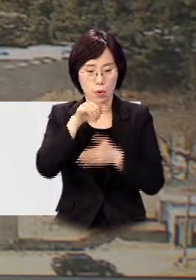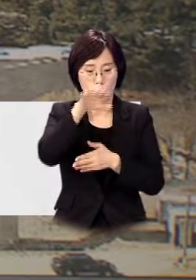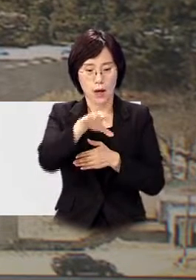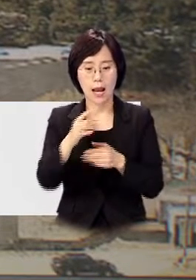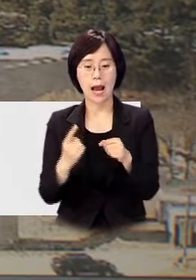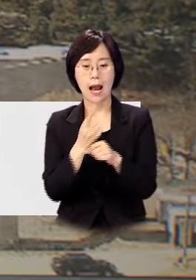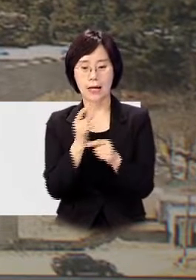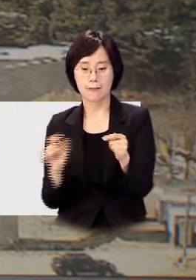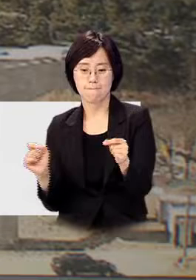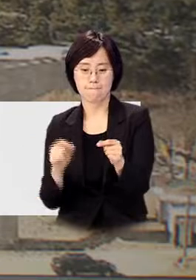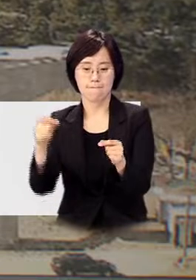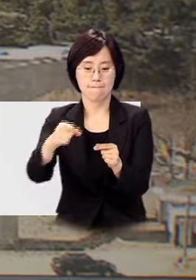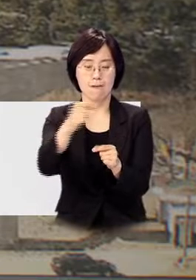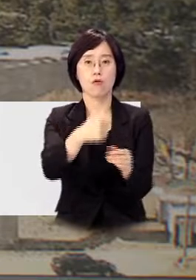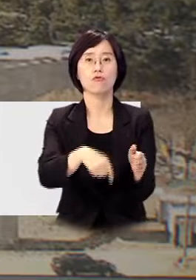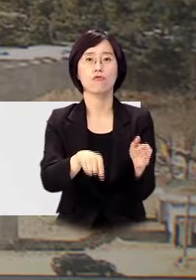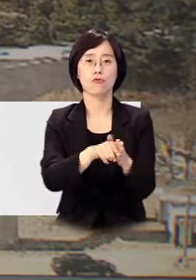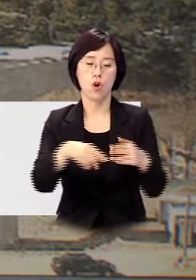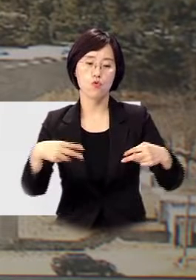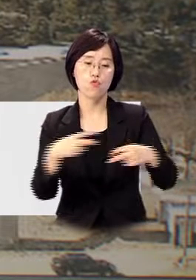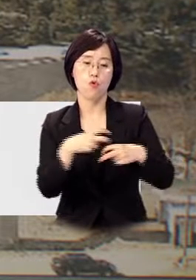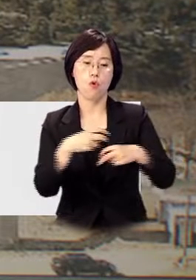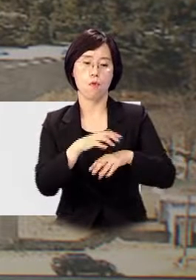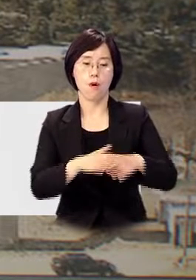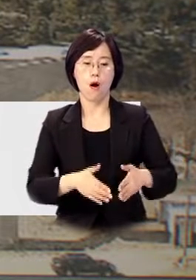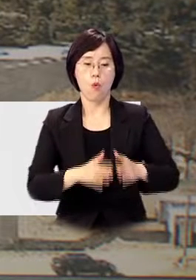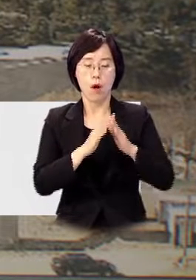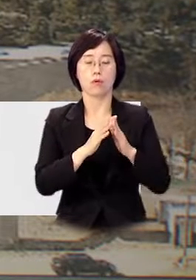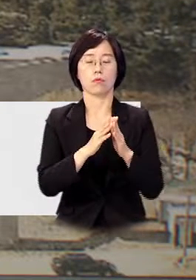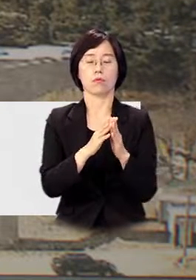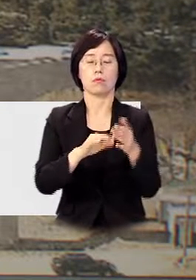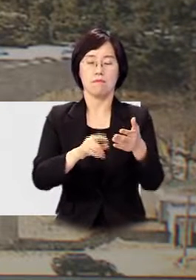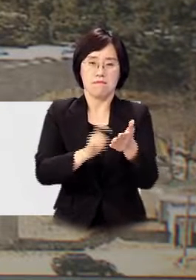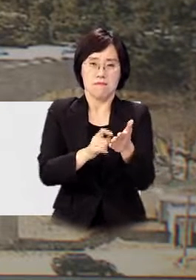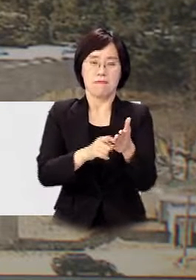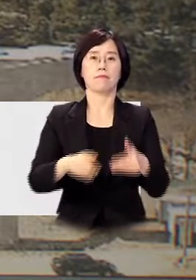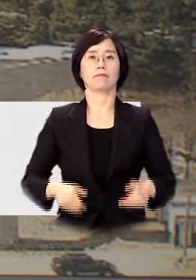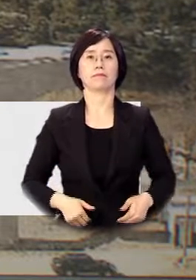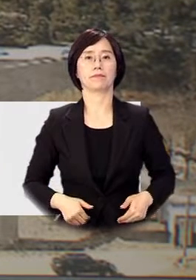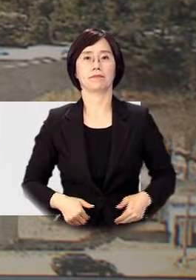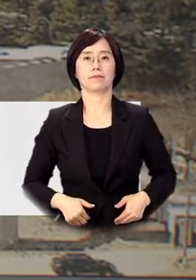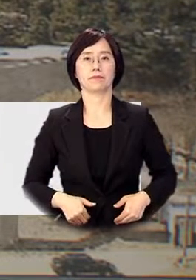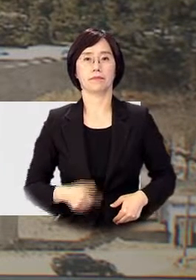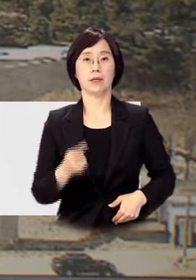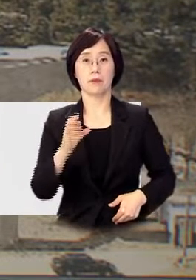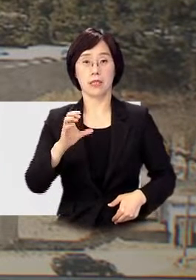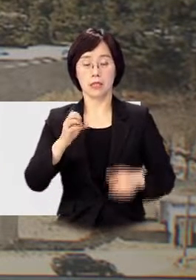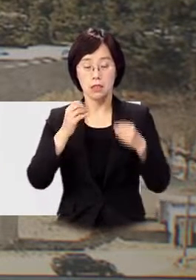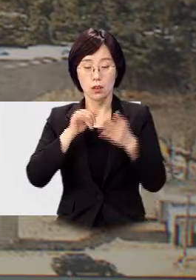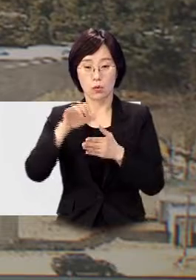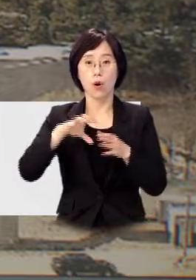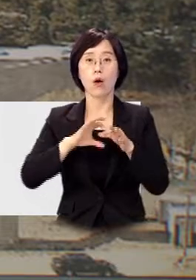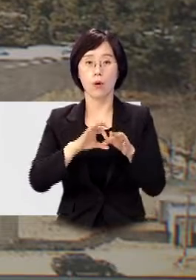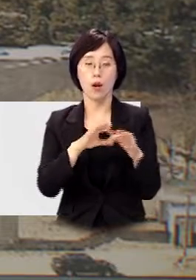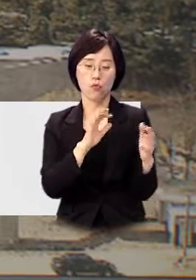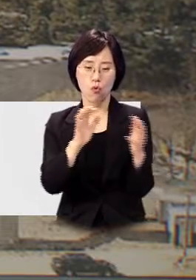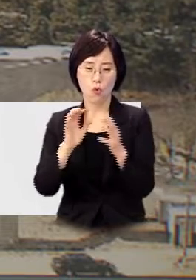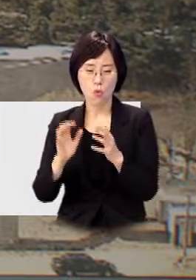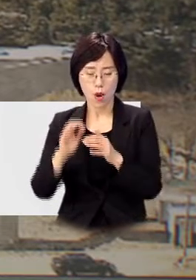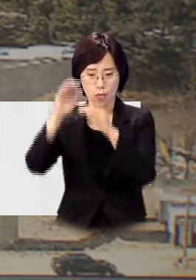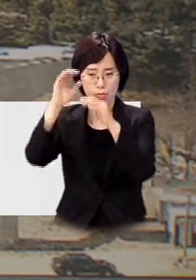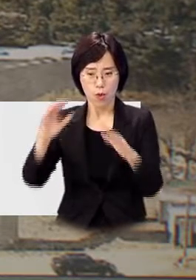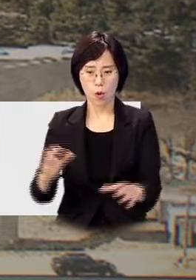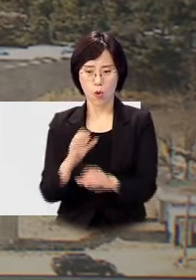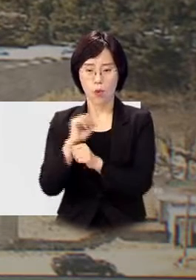1시간 내 접근할 수 있도록 교통망 확충을 서둘러야 할 것으로 보입니다 tbc 가 마련한 신공항 관련 정책 토론회를